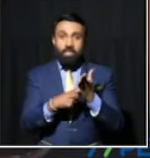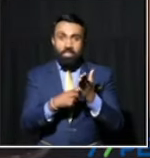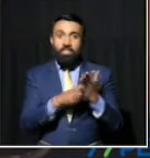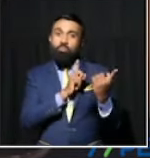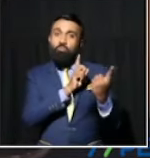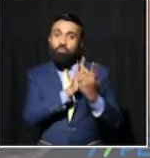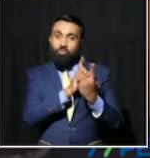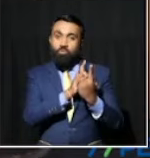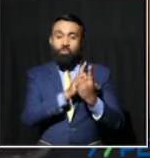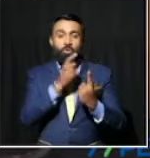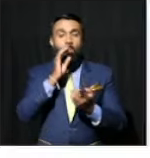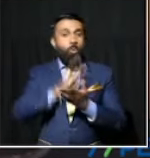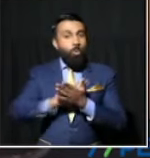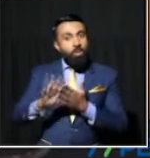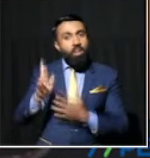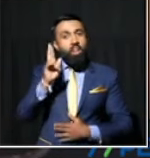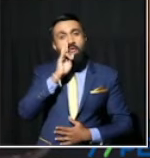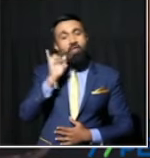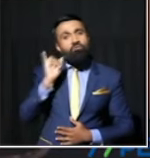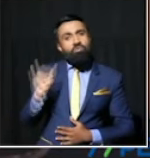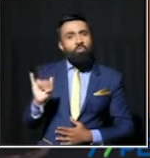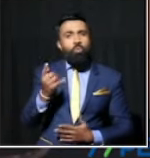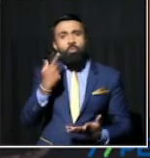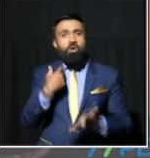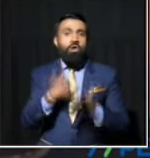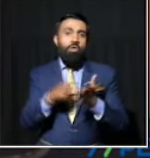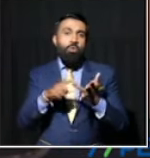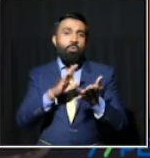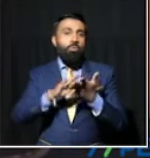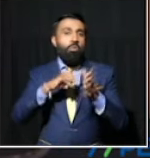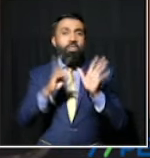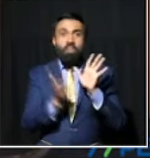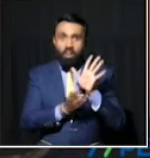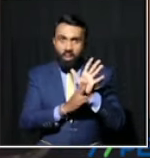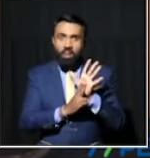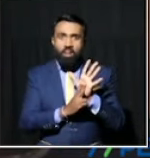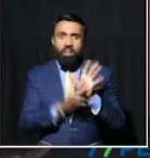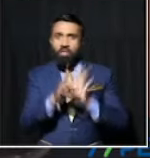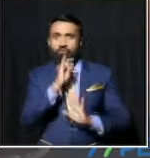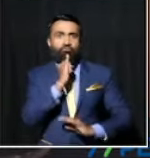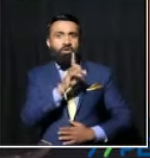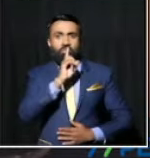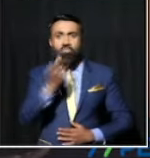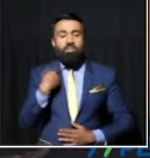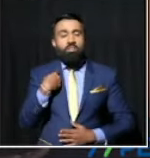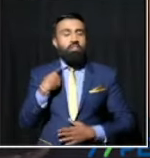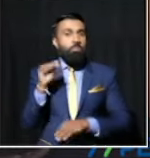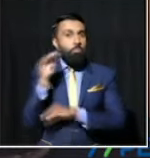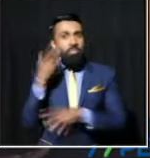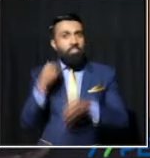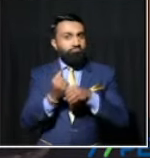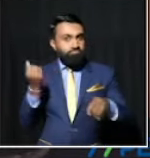රනිල් කියන්නේ ණය. ඔය ණය කොයි වෙලේ රොෂාන් අයියට දෂ්ට කරයිද දන්නේ? ණය පෙනේ පිප්පුවේ නැත්තම් දරට ගන්නවා. හැබැයි ණය